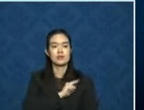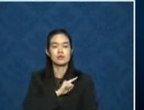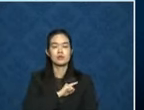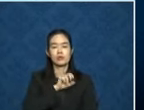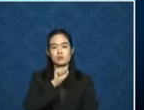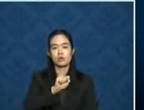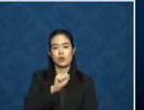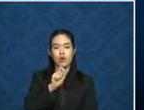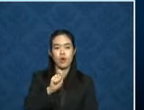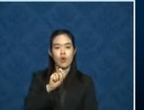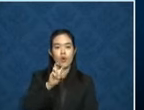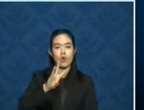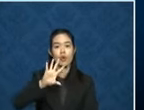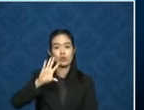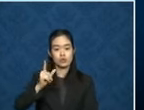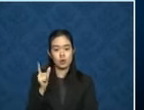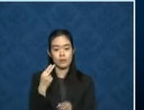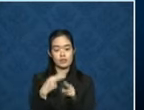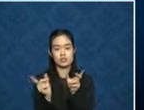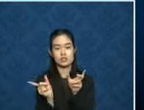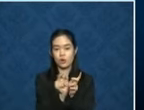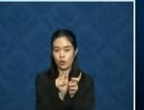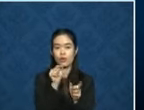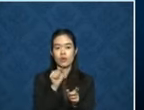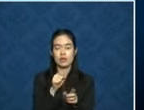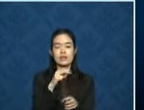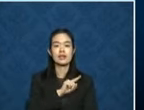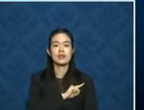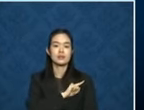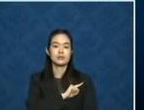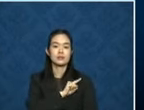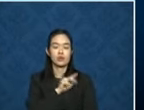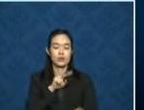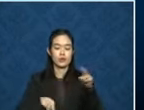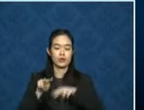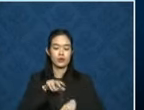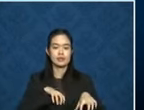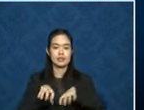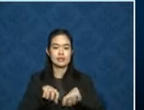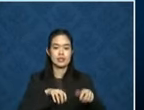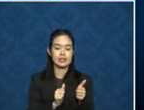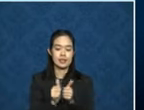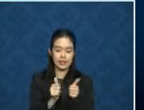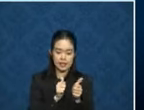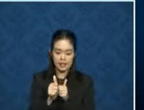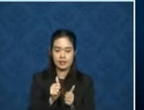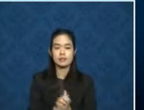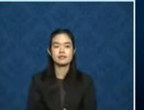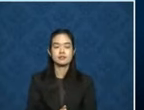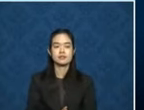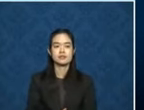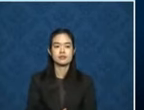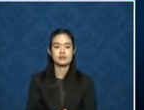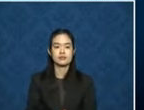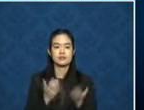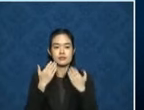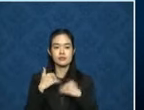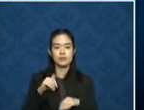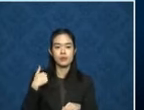ครงการย่อยนะครับคือ AI ไทย Smart AI as School Super AI EngineerRobotic for All นะครับแล้วก็